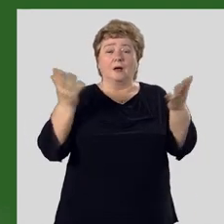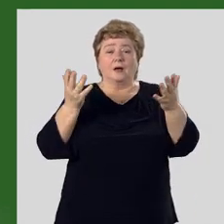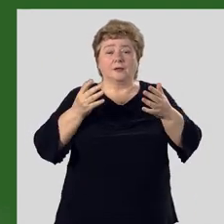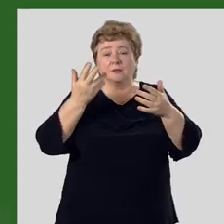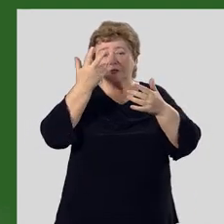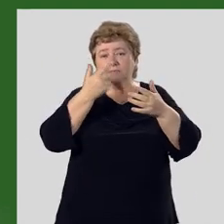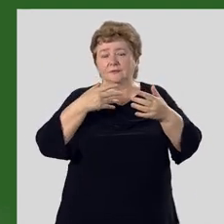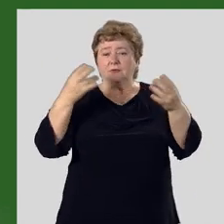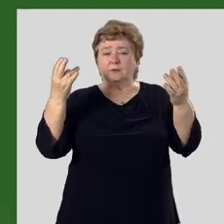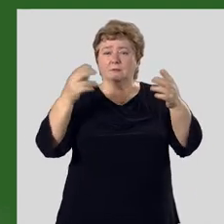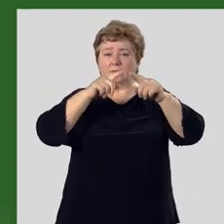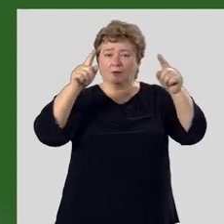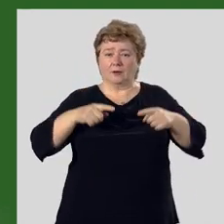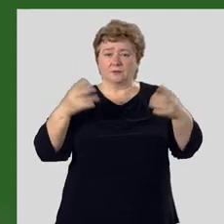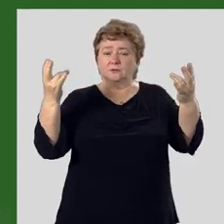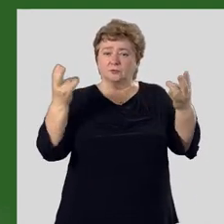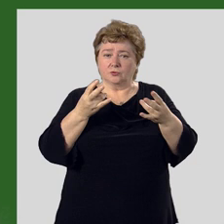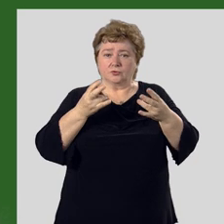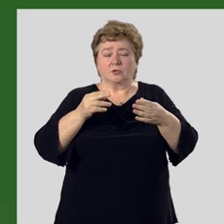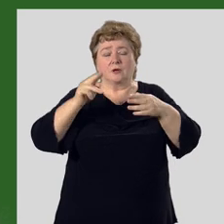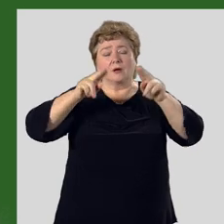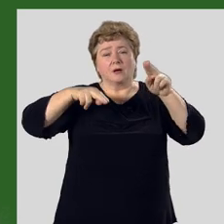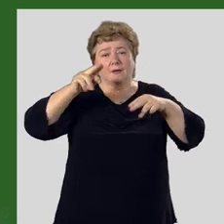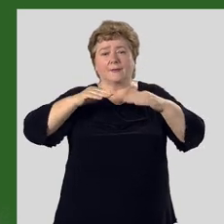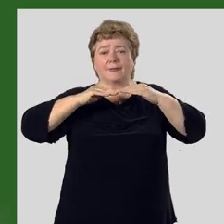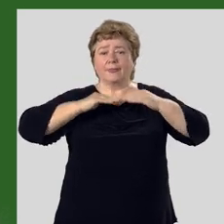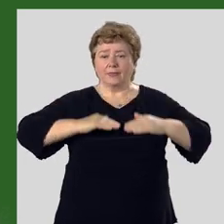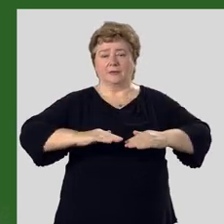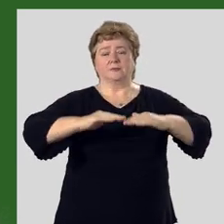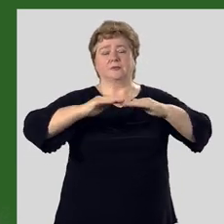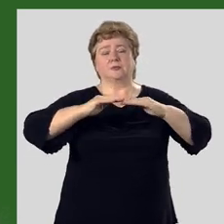Каким цветом на карте принято окрашивать низменности?